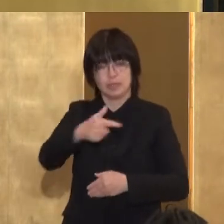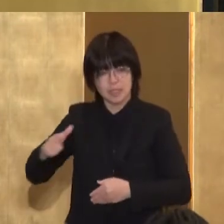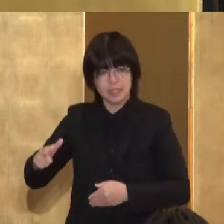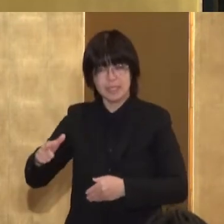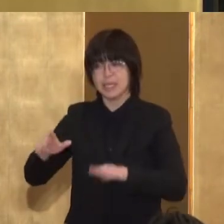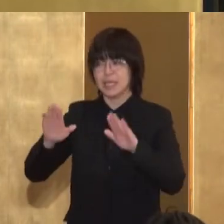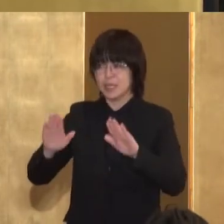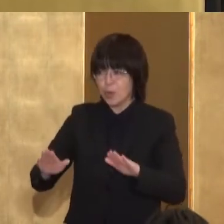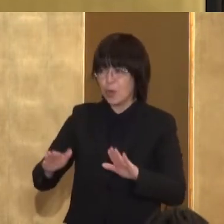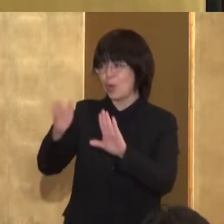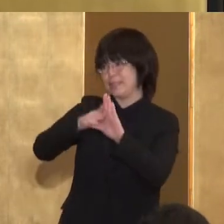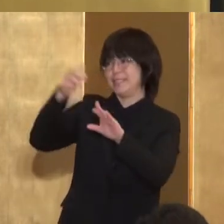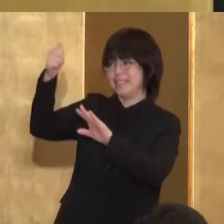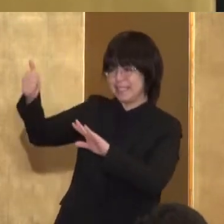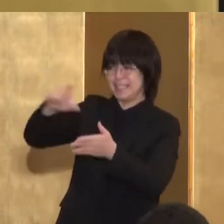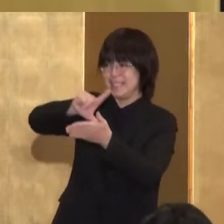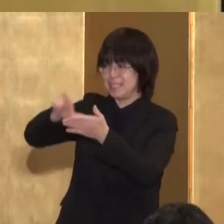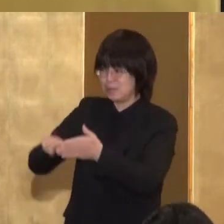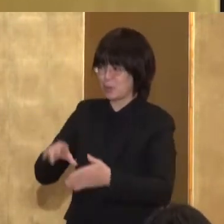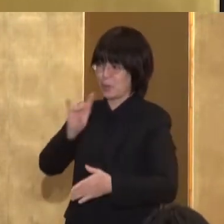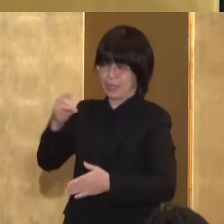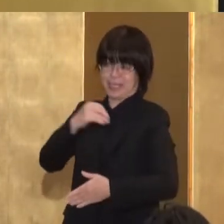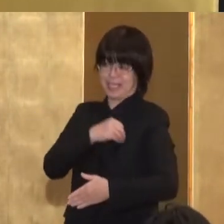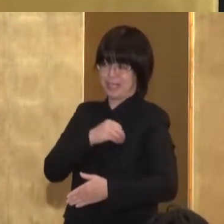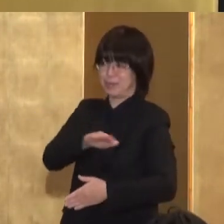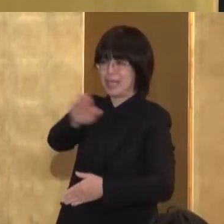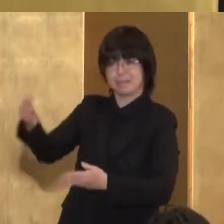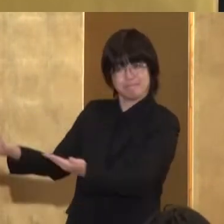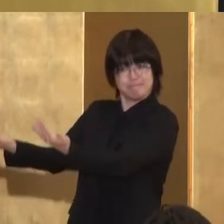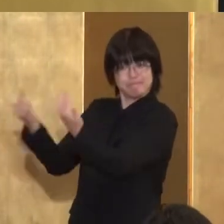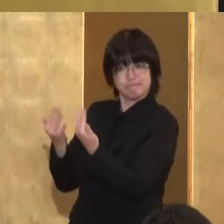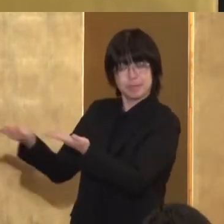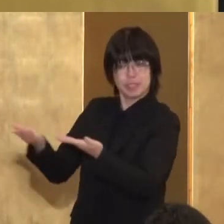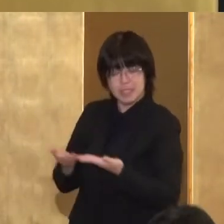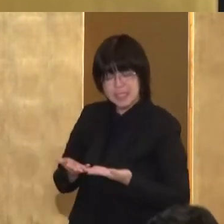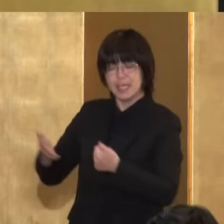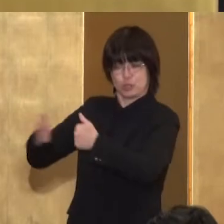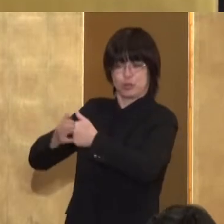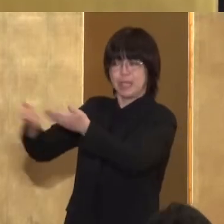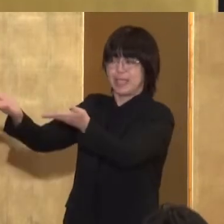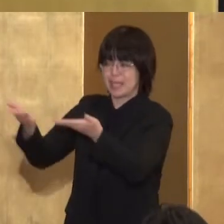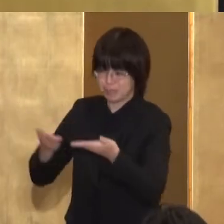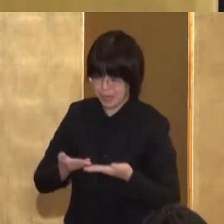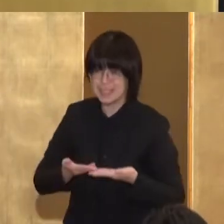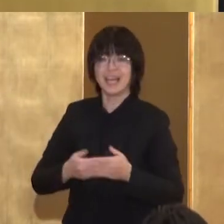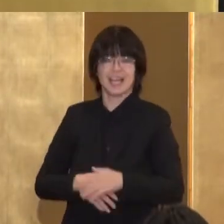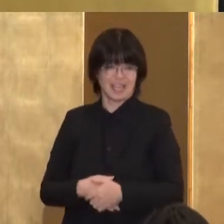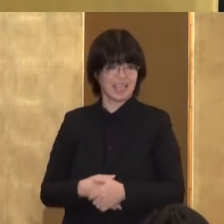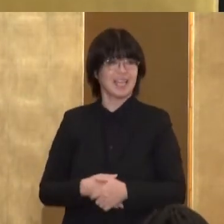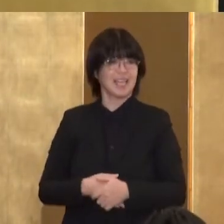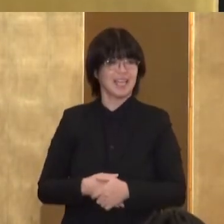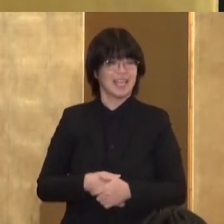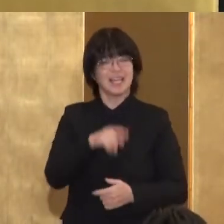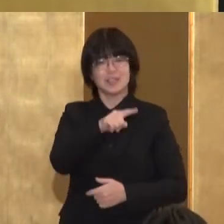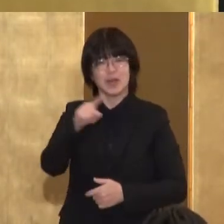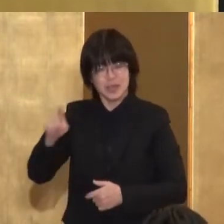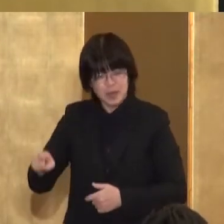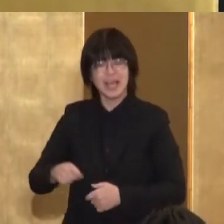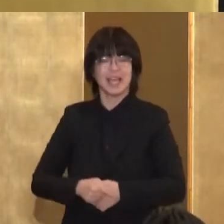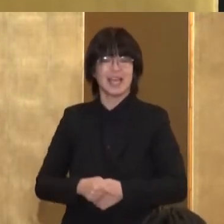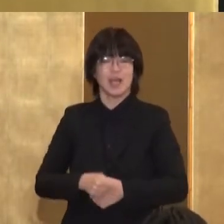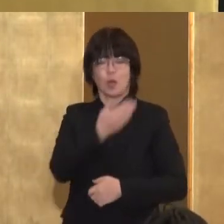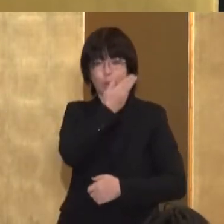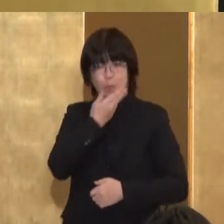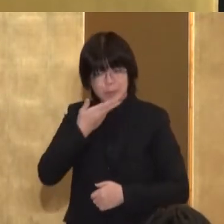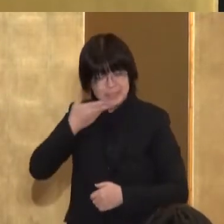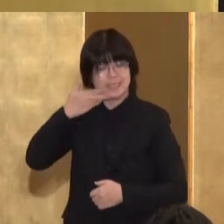日は知事や地元の議員の皆様にお越しいただきますが、それぞれご推薦もいただきまして、それぞれのおいしい